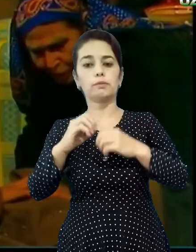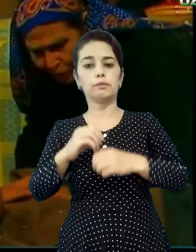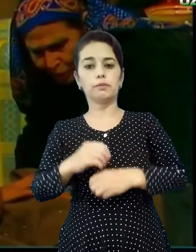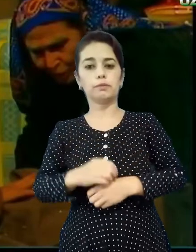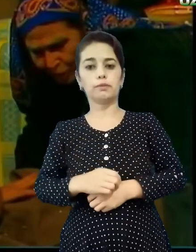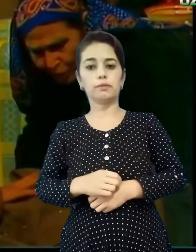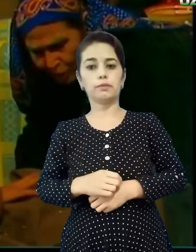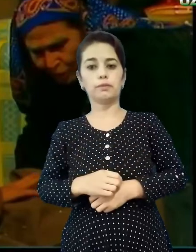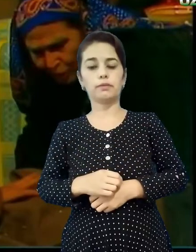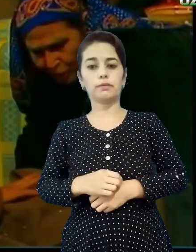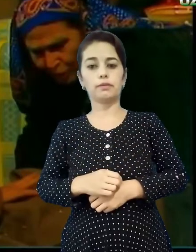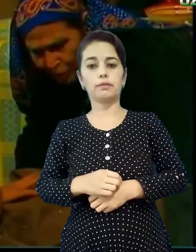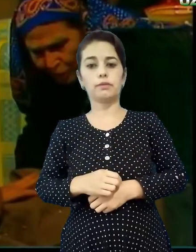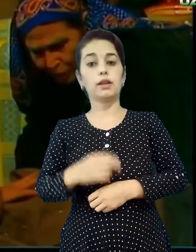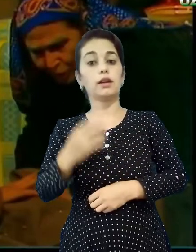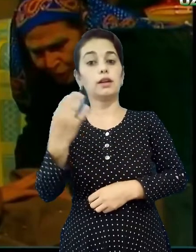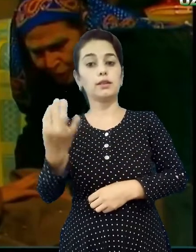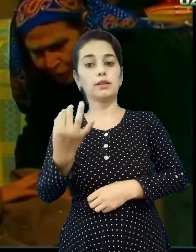tishlab oldim.